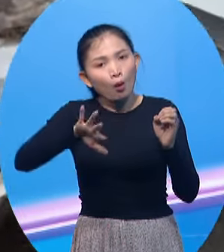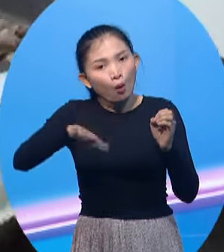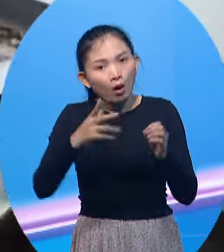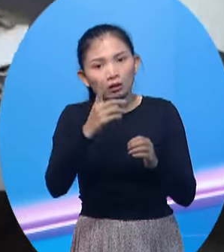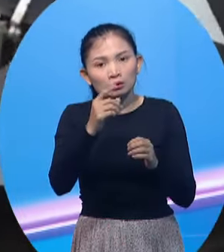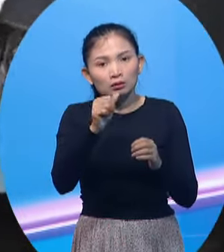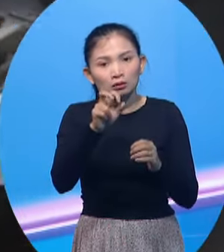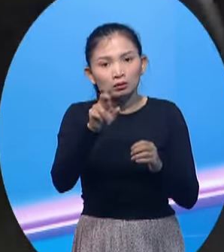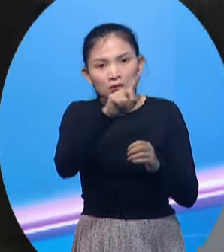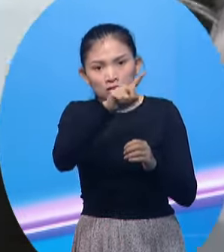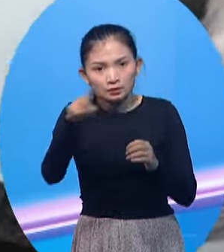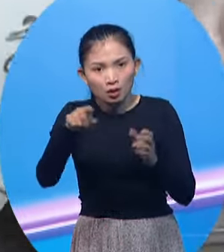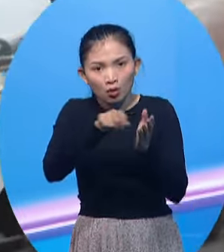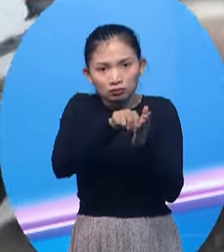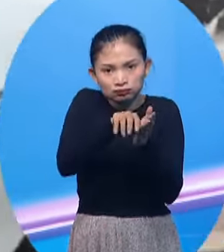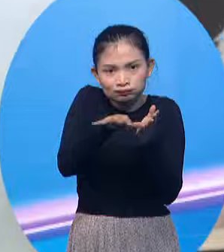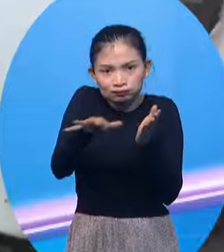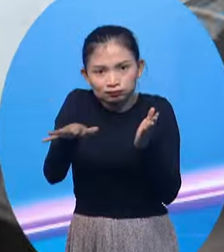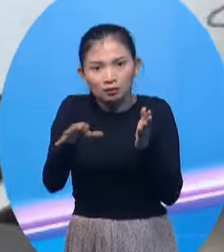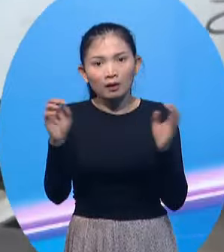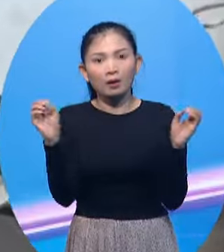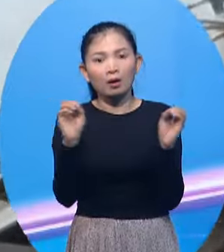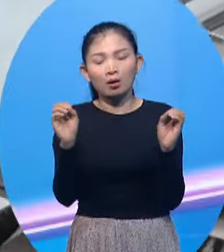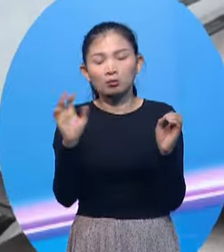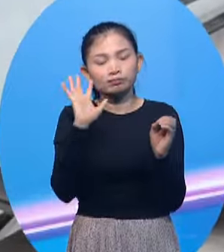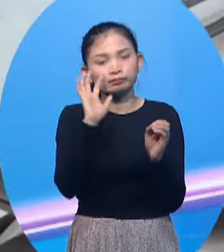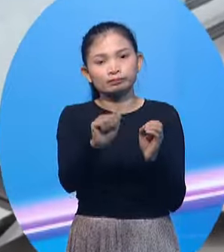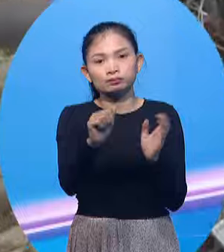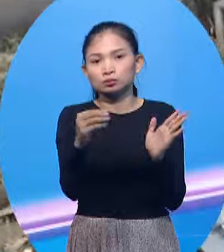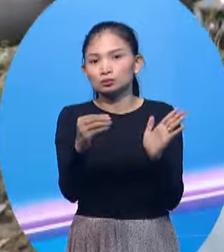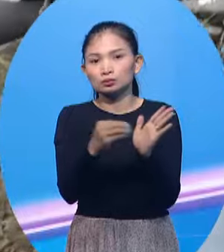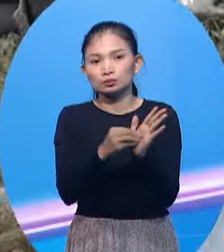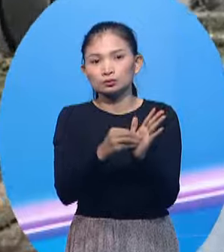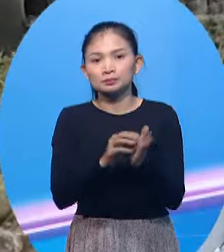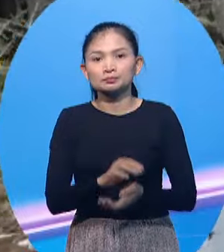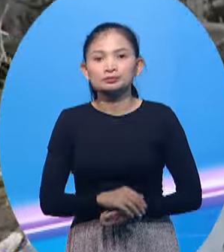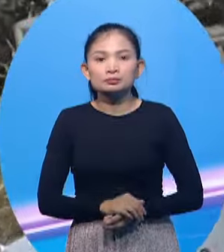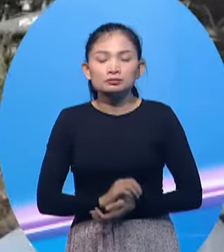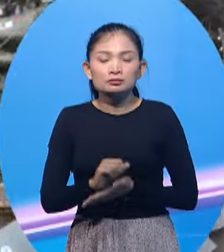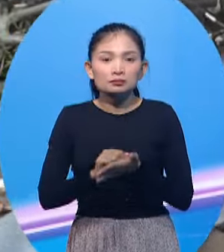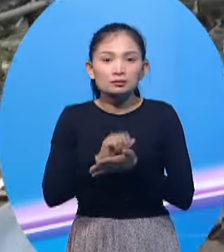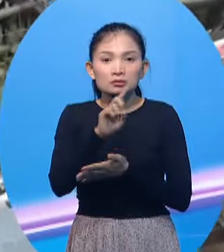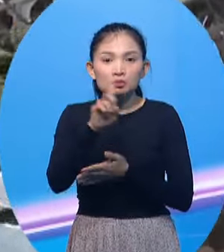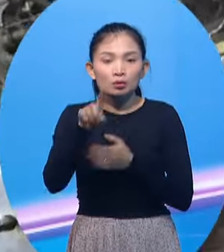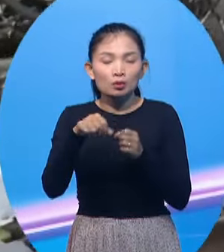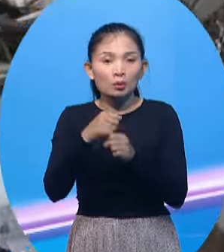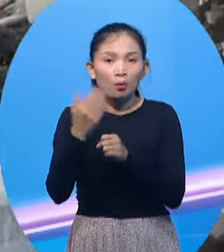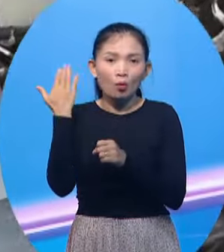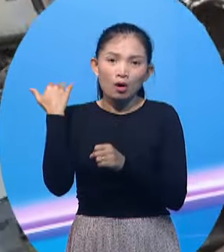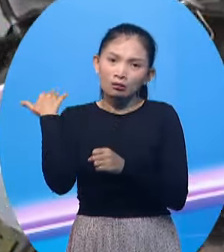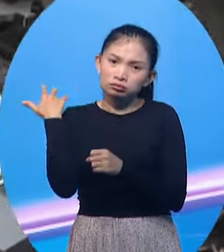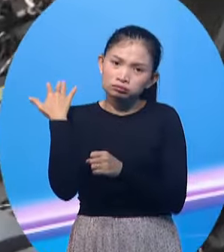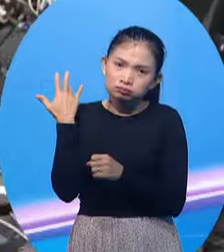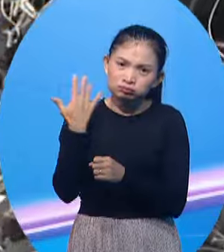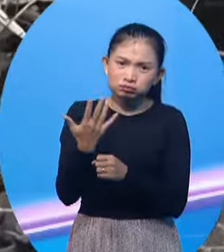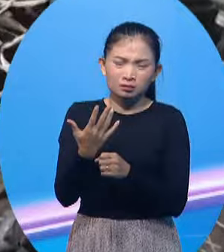tỉnh Sada, phía bắc Yemen. Kể từ tháng 11 năm ngoái, Houthi đã nhiều lần tấn công các tàu quốc tế ở gần Yemen. Động thái được lực